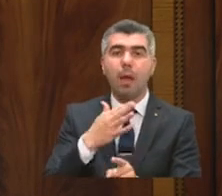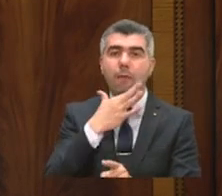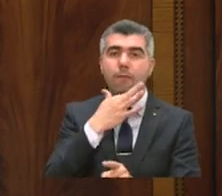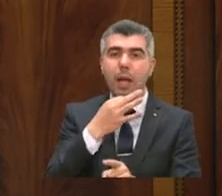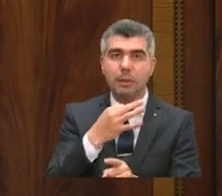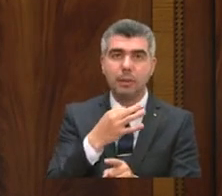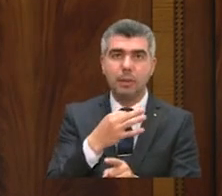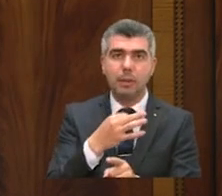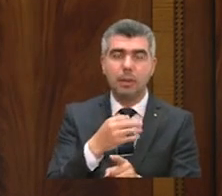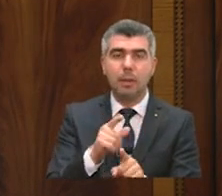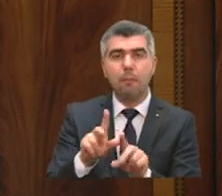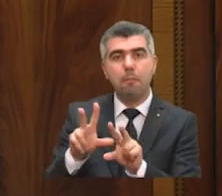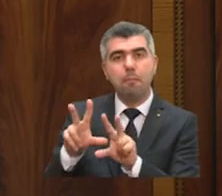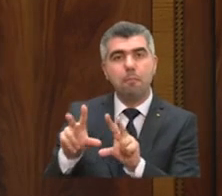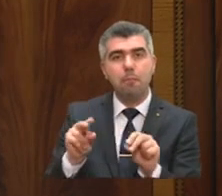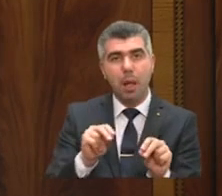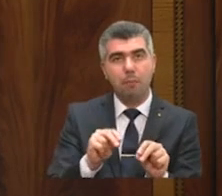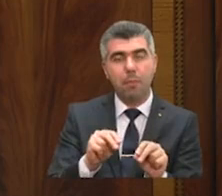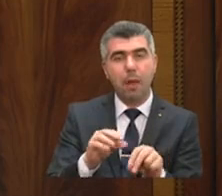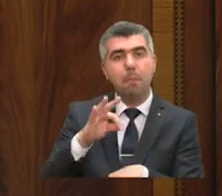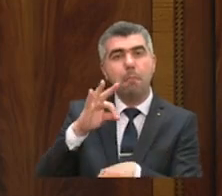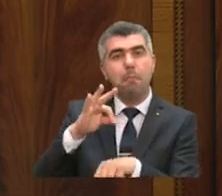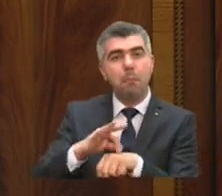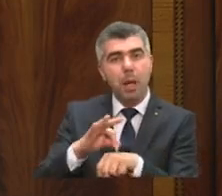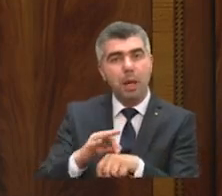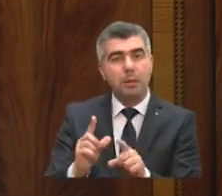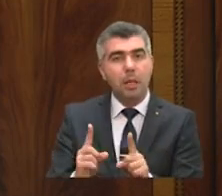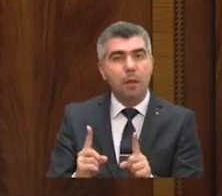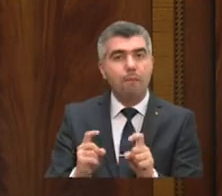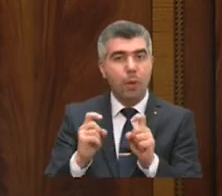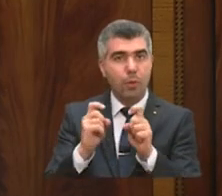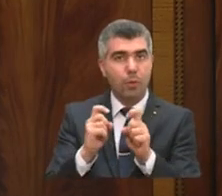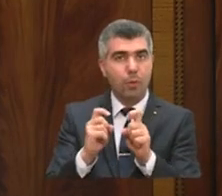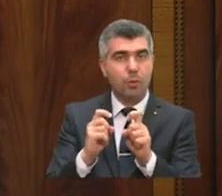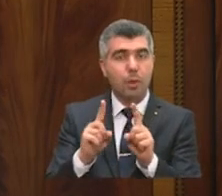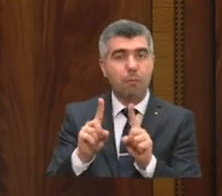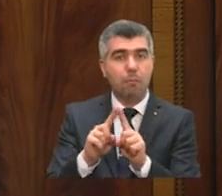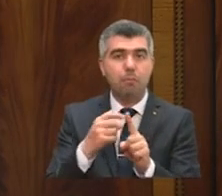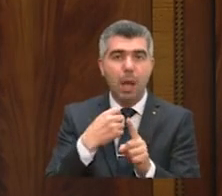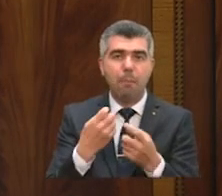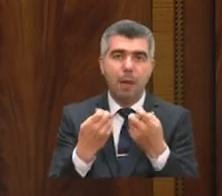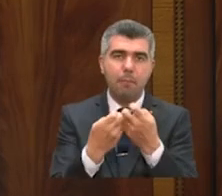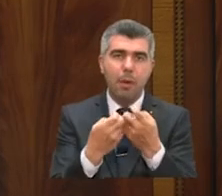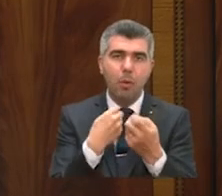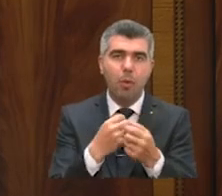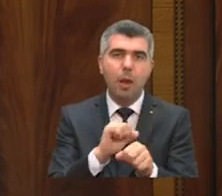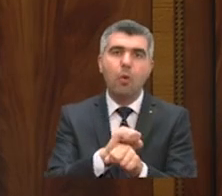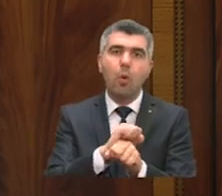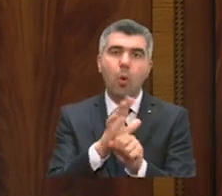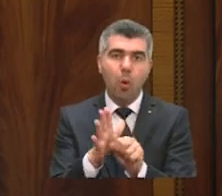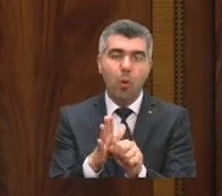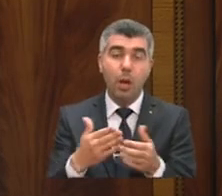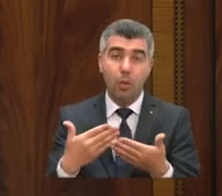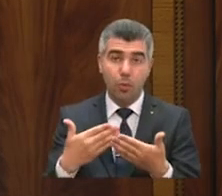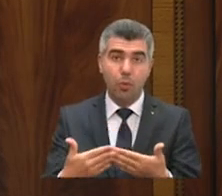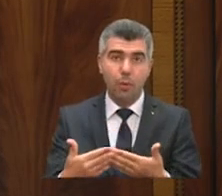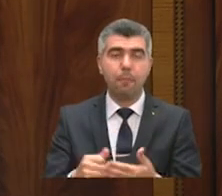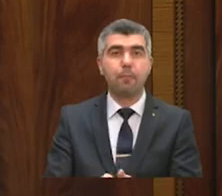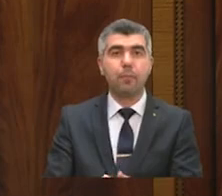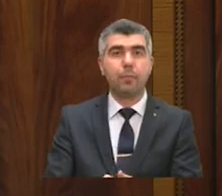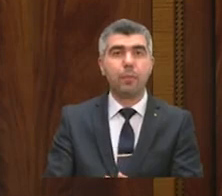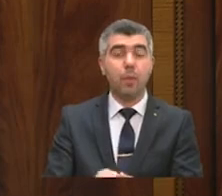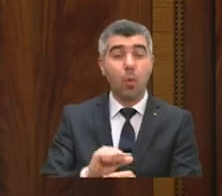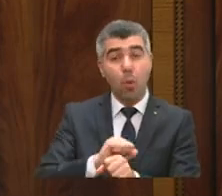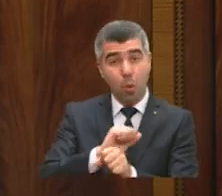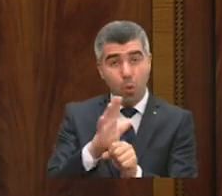كنعرفوا بعد الامراض الفيروسيه الاخرى، بحال نهضروا على مثلا الكورونا اللي كنعيشوا اليوم، هذا